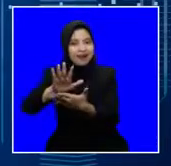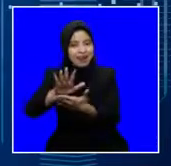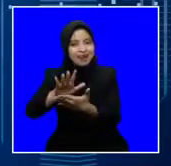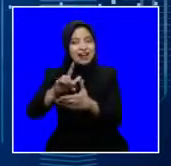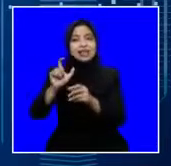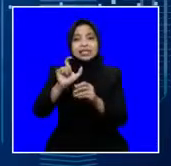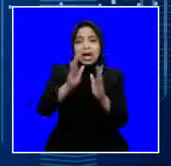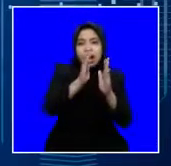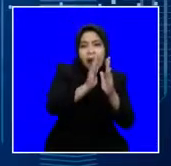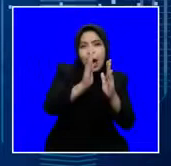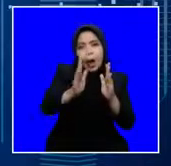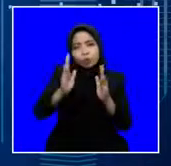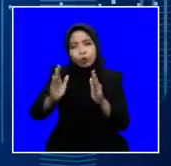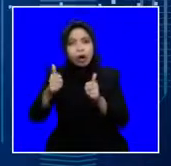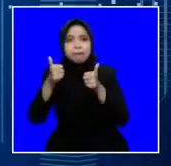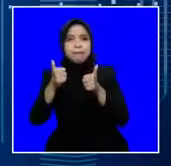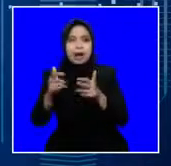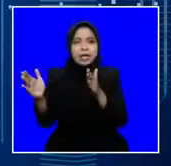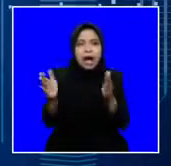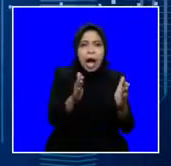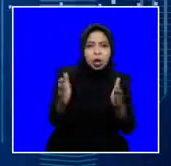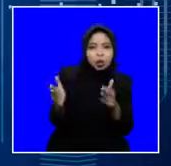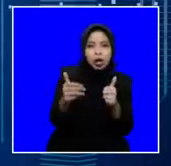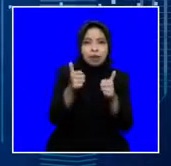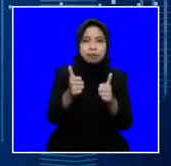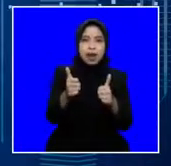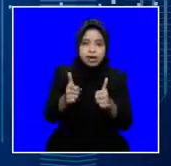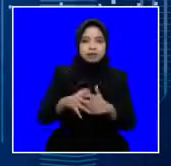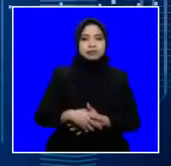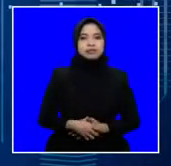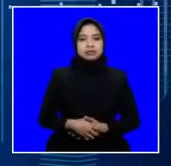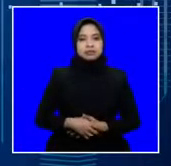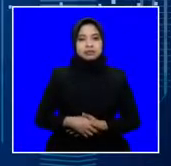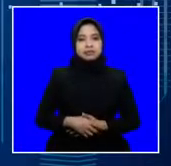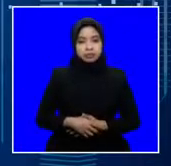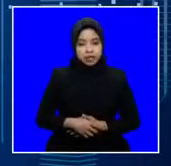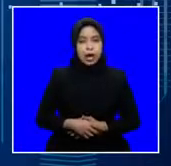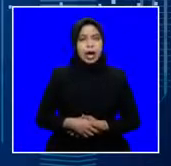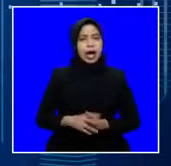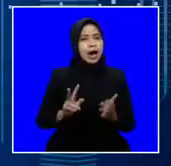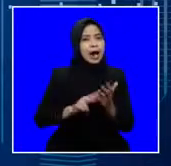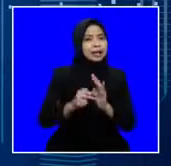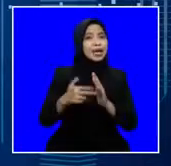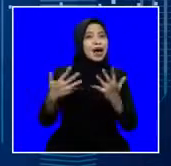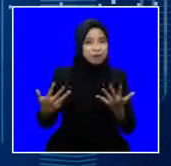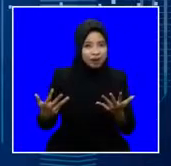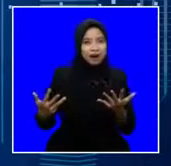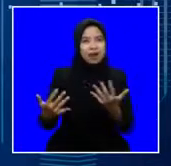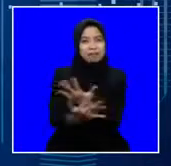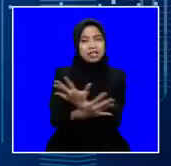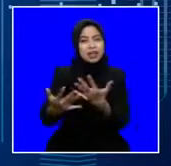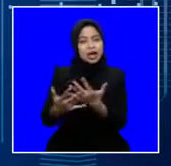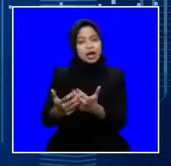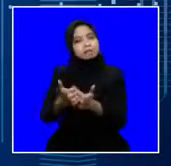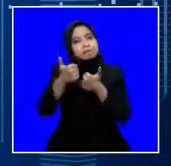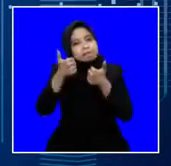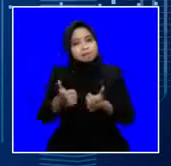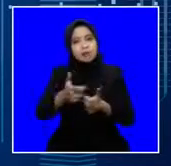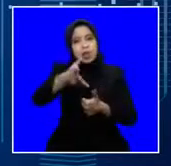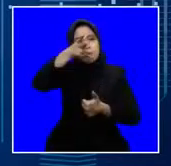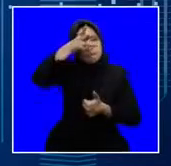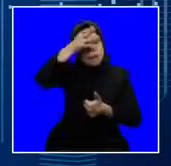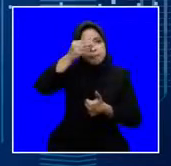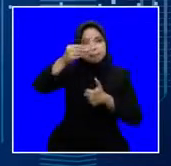tata kelola yang sebaik-baik mungkin, sehingga masyarakat kita bisa mengapresiasi dan